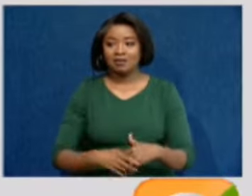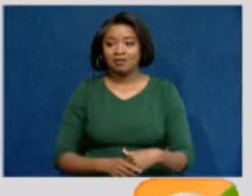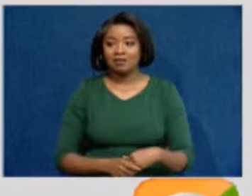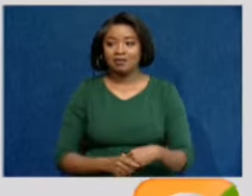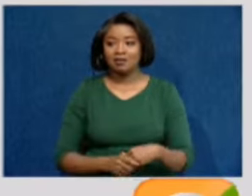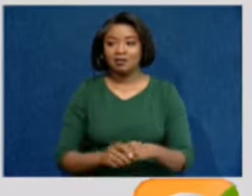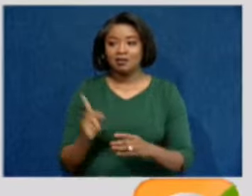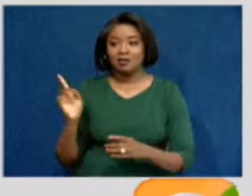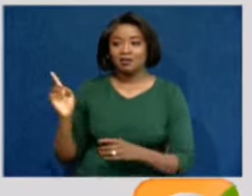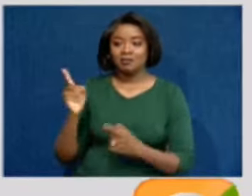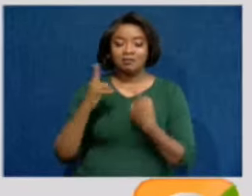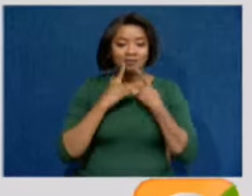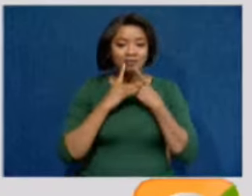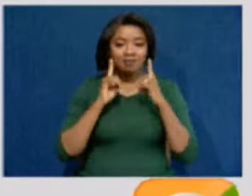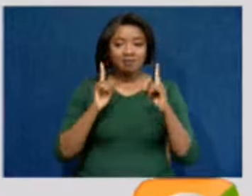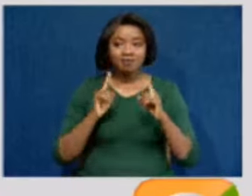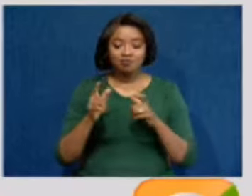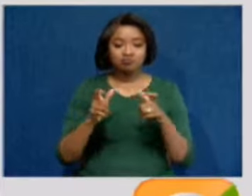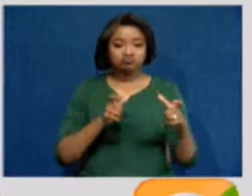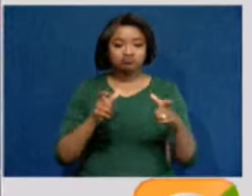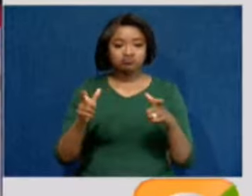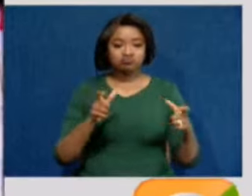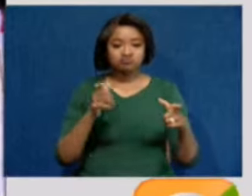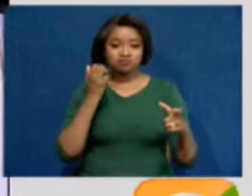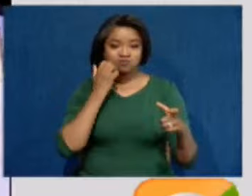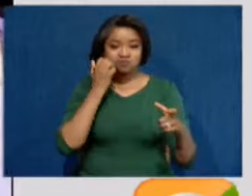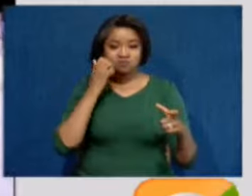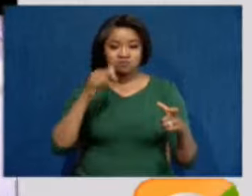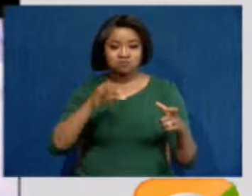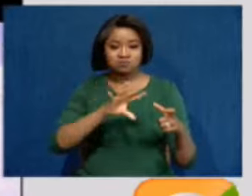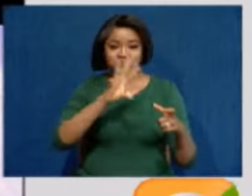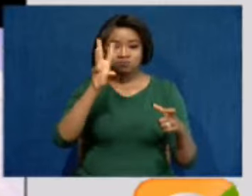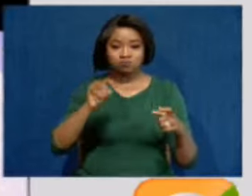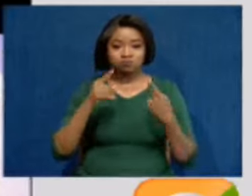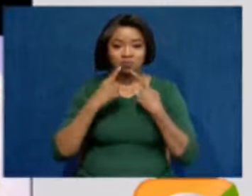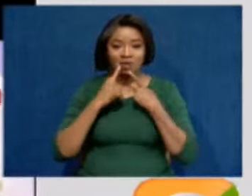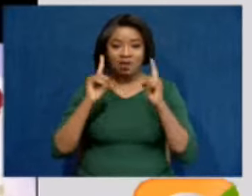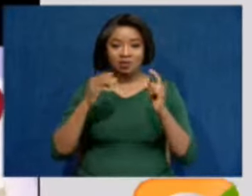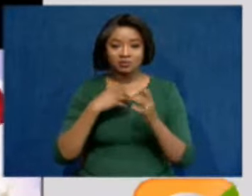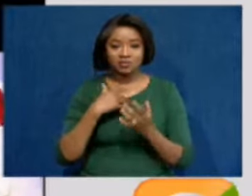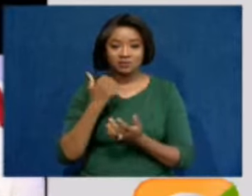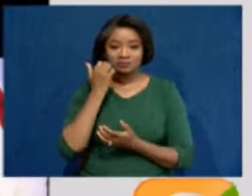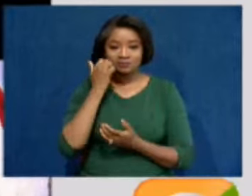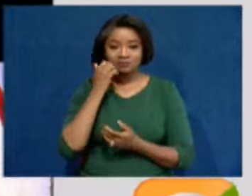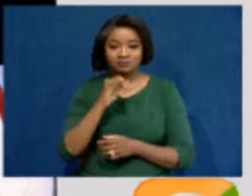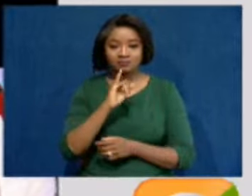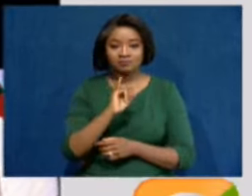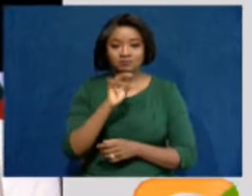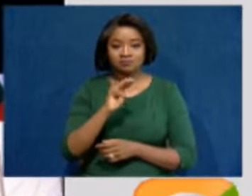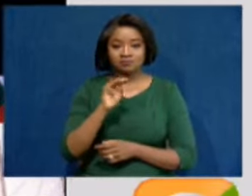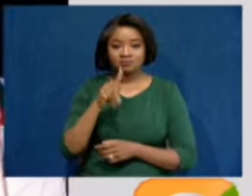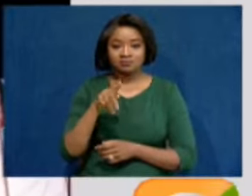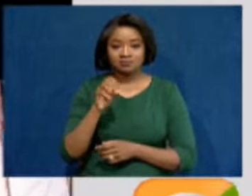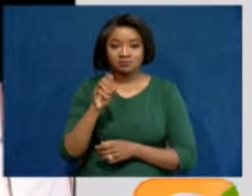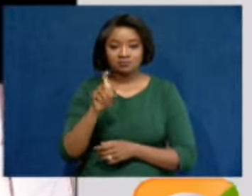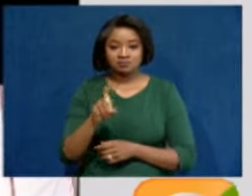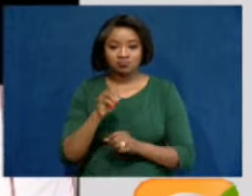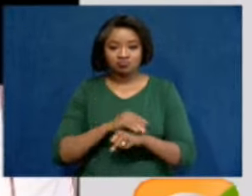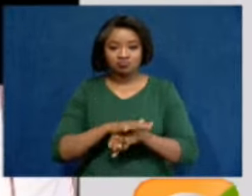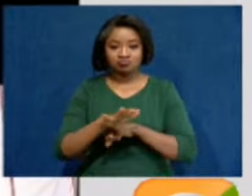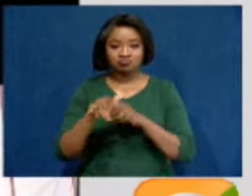Tangazo la taasisi ya kudhibiti maradhi barani Afrika kutangaza ugonjwa wa mpox kuzidi kusambaa barani kumeibua